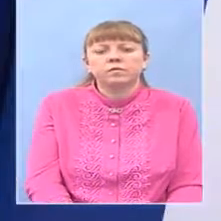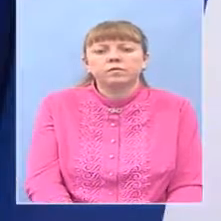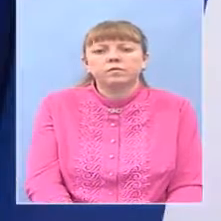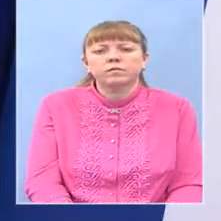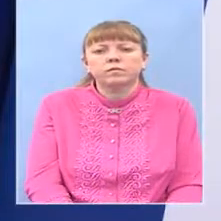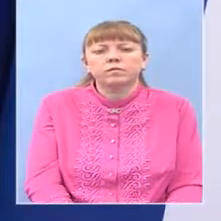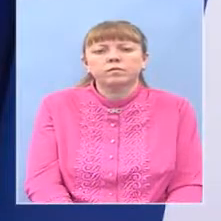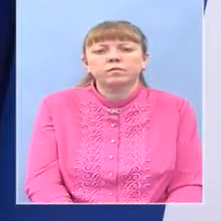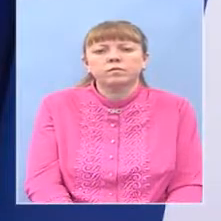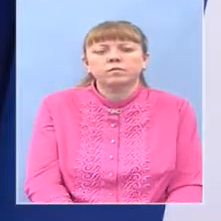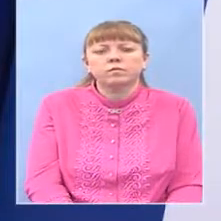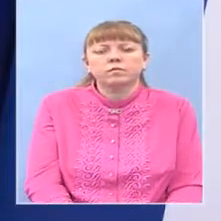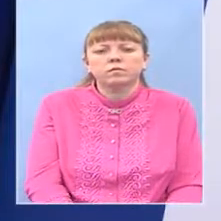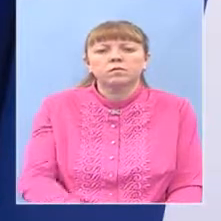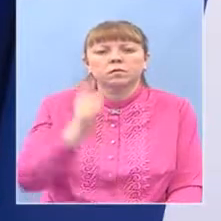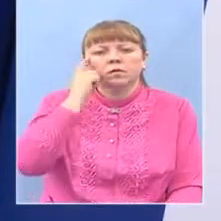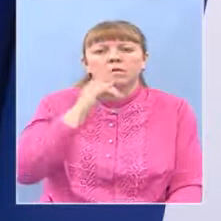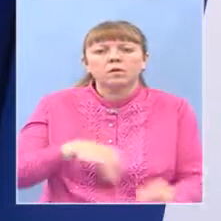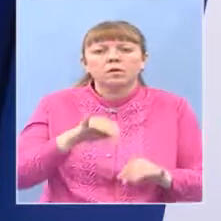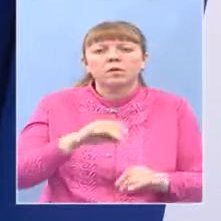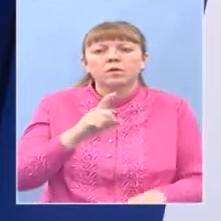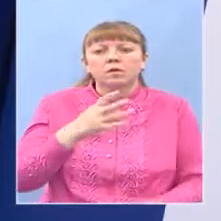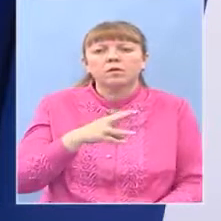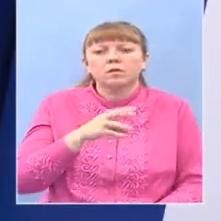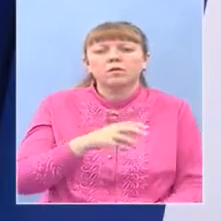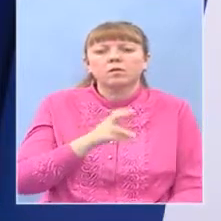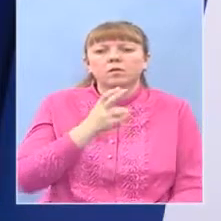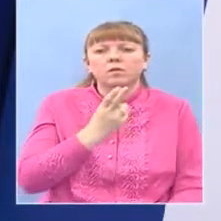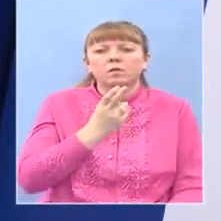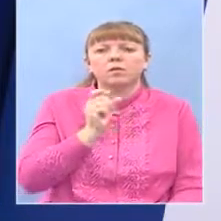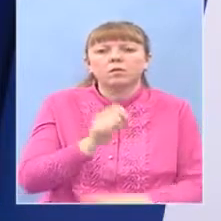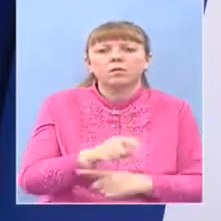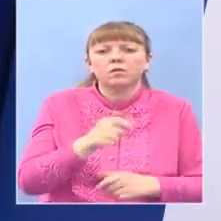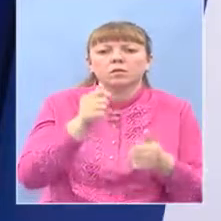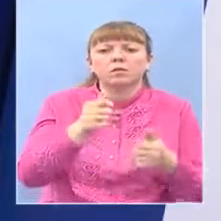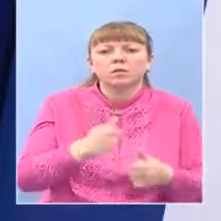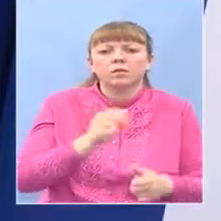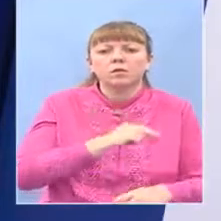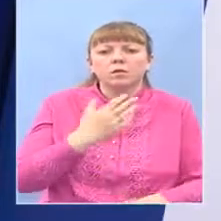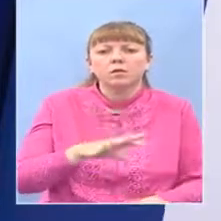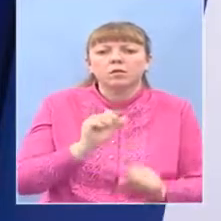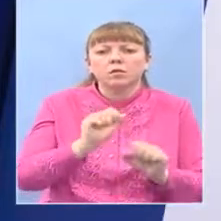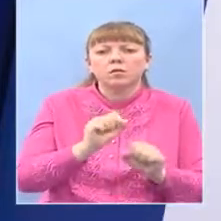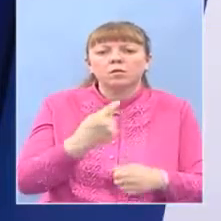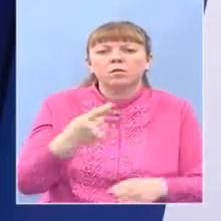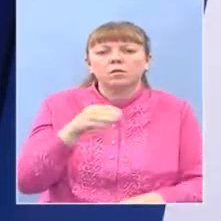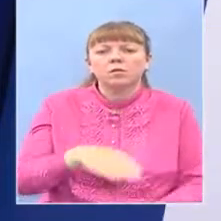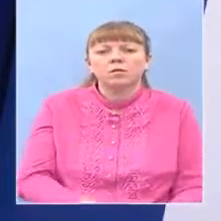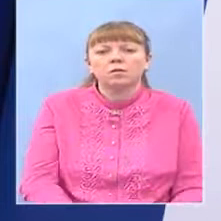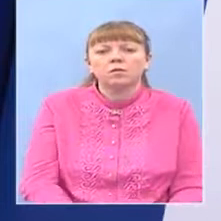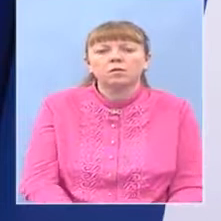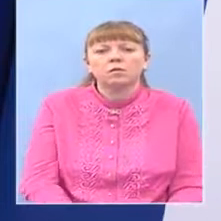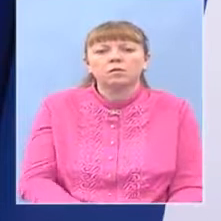решить именно механизм обсуждения вот этих тем госзаказа. Мы разработали дорожную карту. Ну, при поддержке другого гранта, правда.